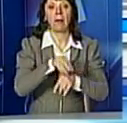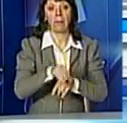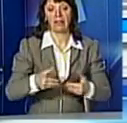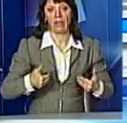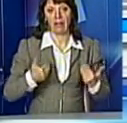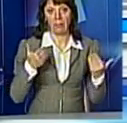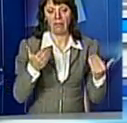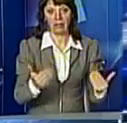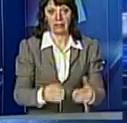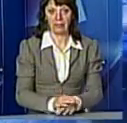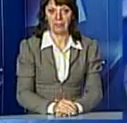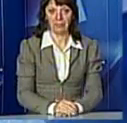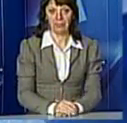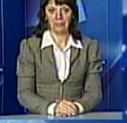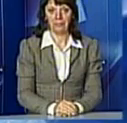вітаємо